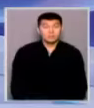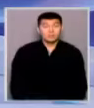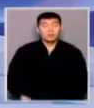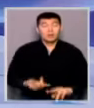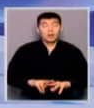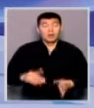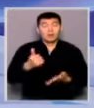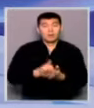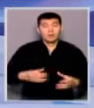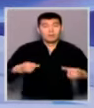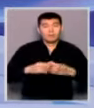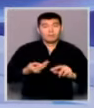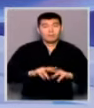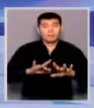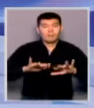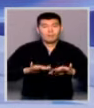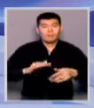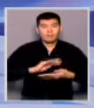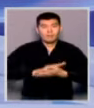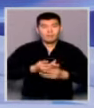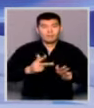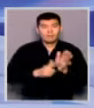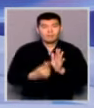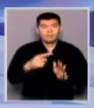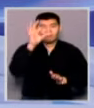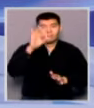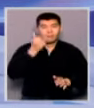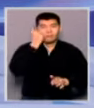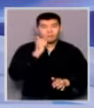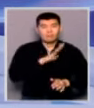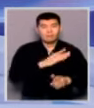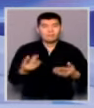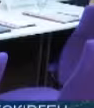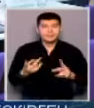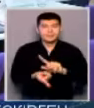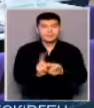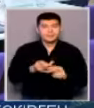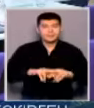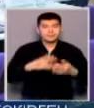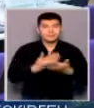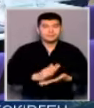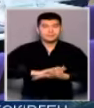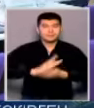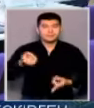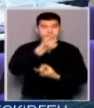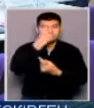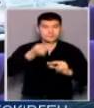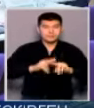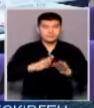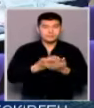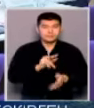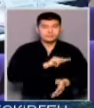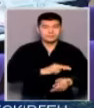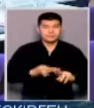Өңірде мемлекеттік мекемелердегі компьютерлердің 71%-дан астамы ескірген. Яғни 225 ақпараттық құрылғы қызмет